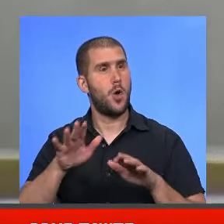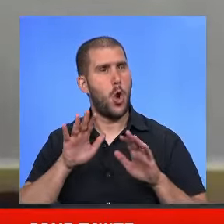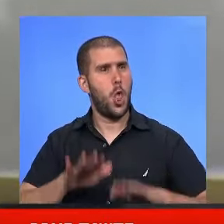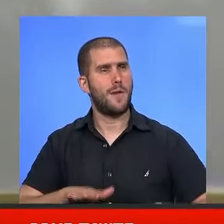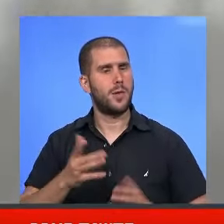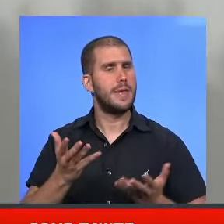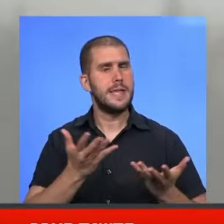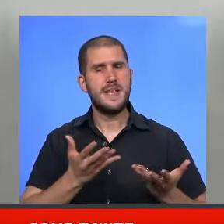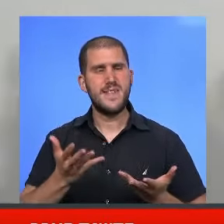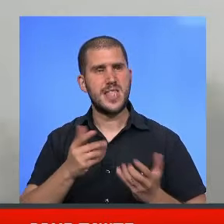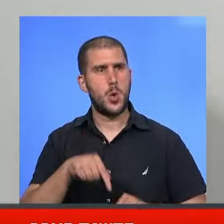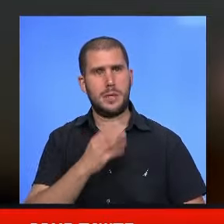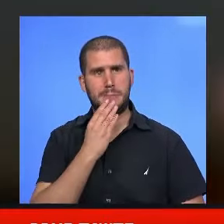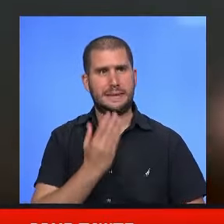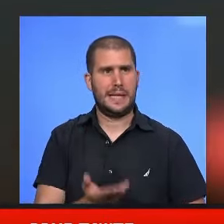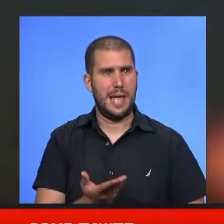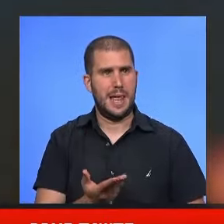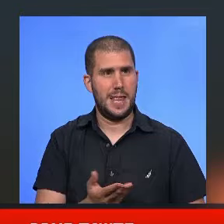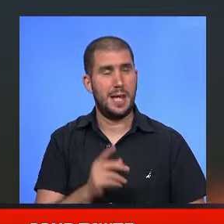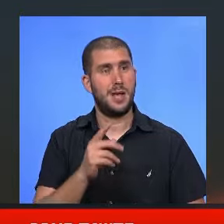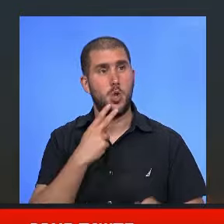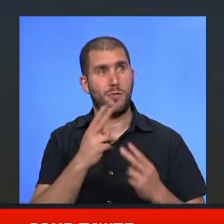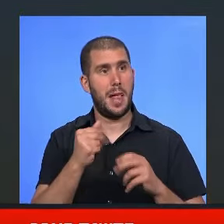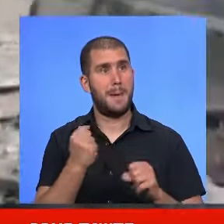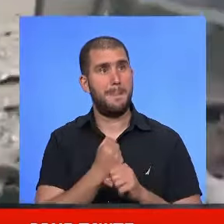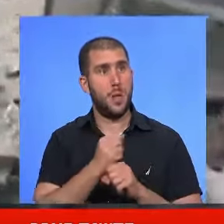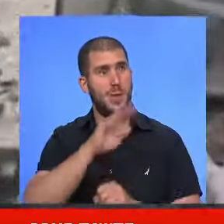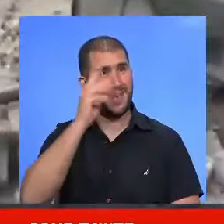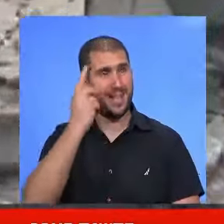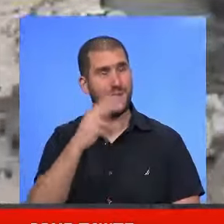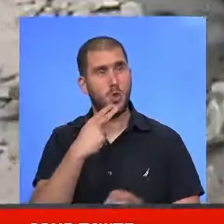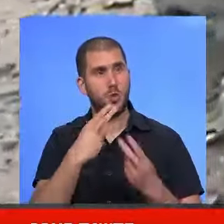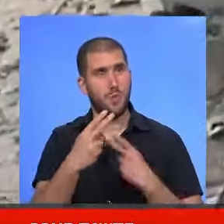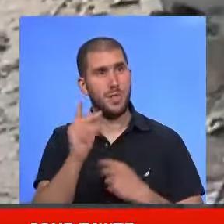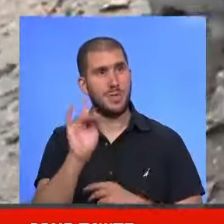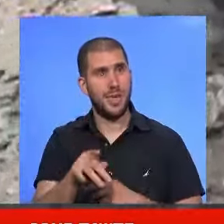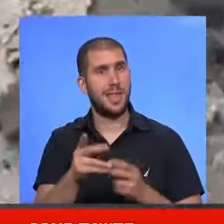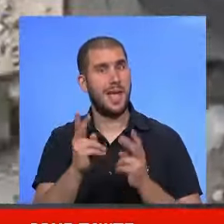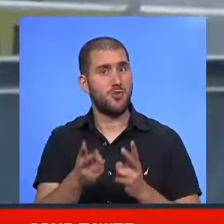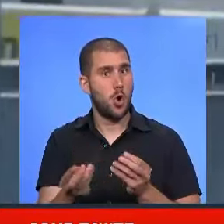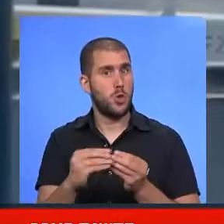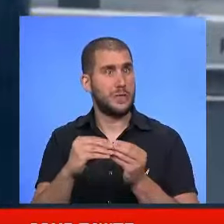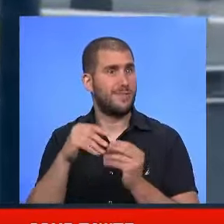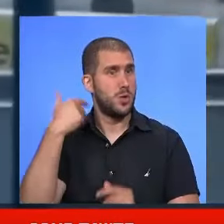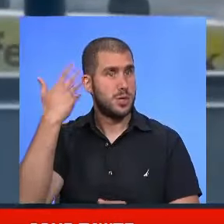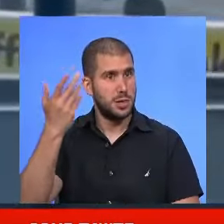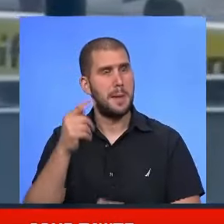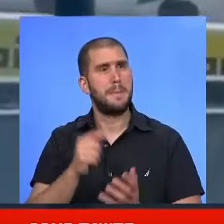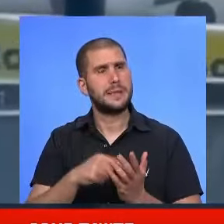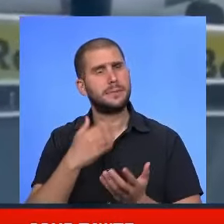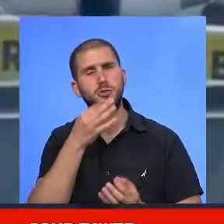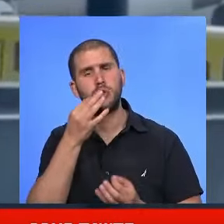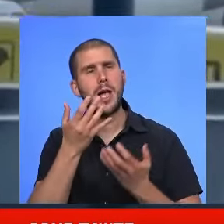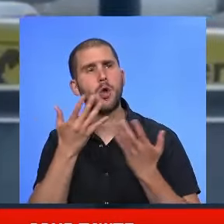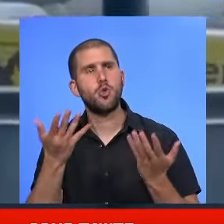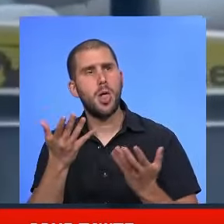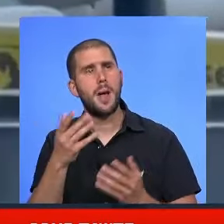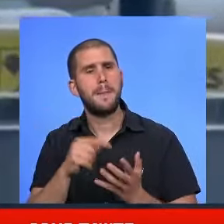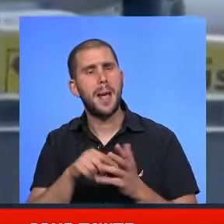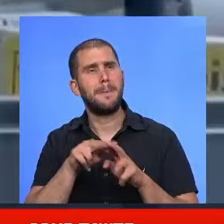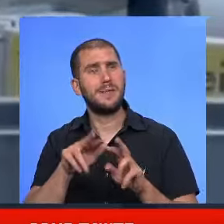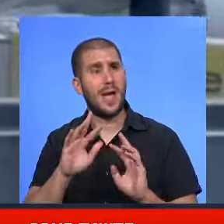את אי הוודאות בישראל, תגובות על הפעילות האיראנית ותגובות נגד נוספות אפשריות, ולכן השאלה הגדולה היא לאור המצב,